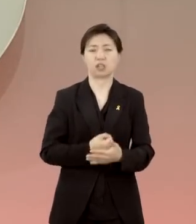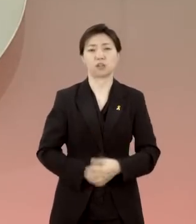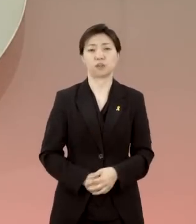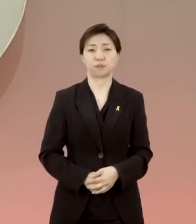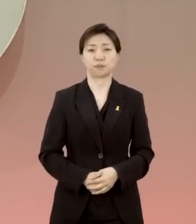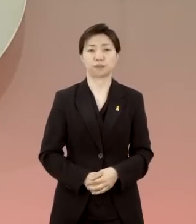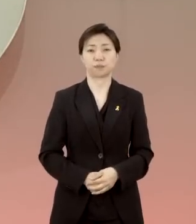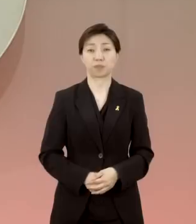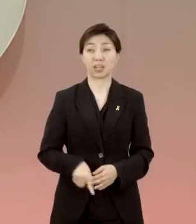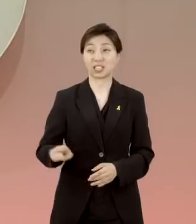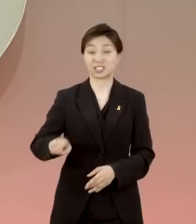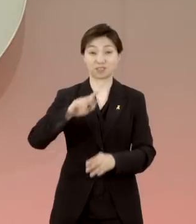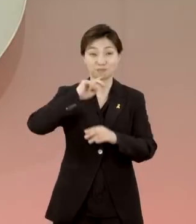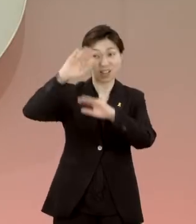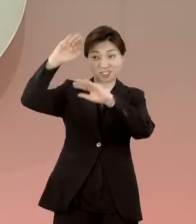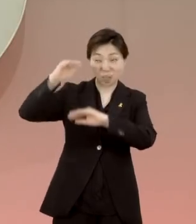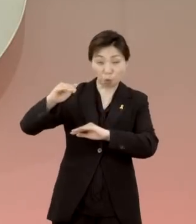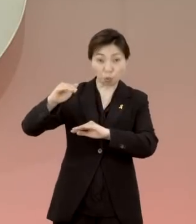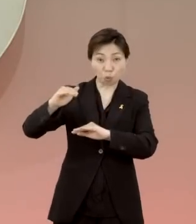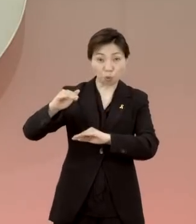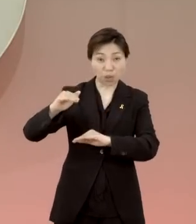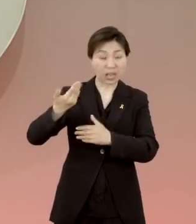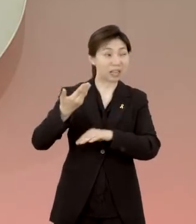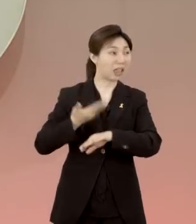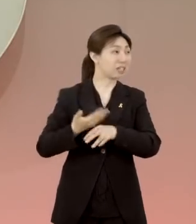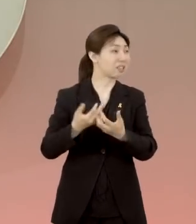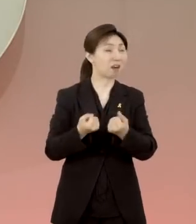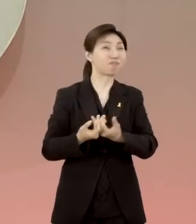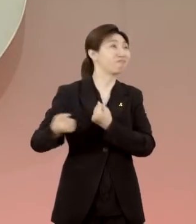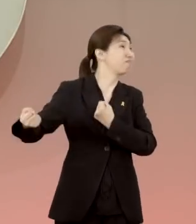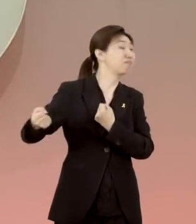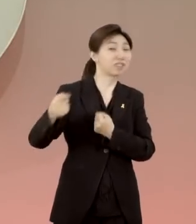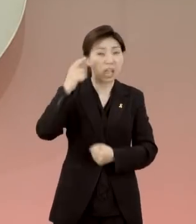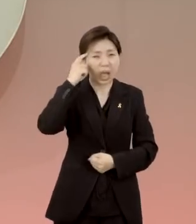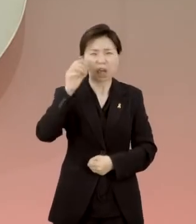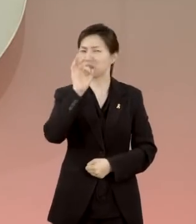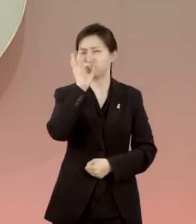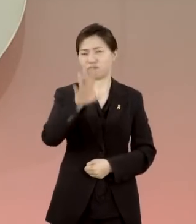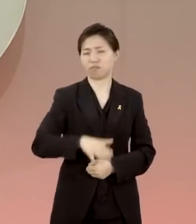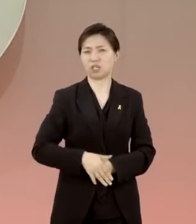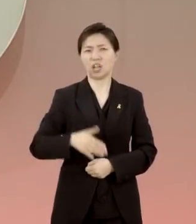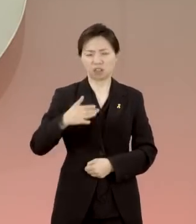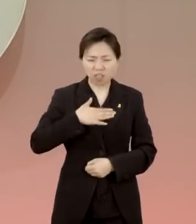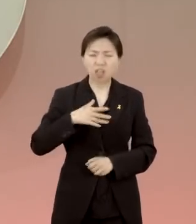이거는 우리 얘기예요 여러분 정말 이건 우리에게에요 나는